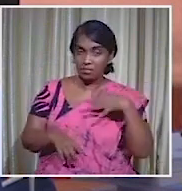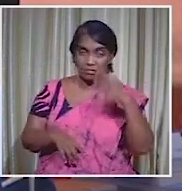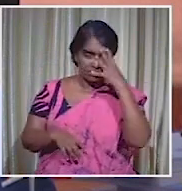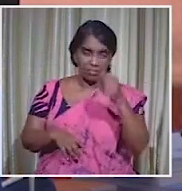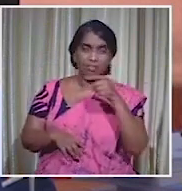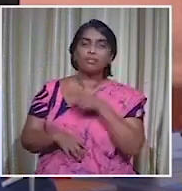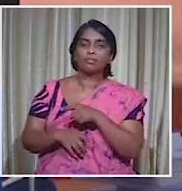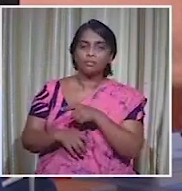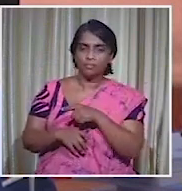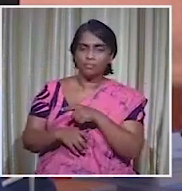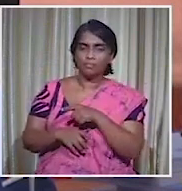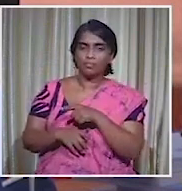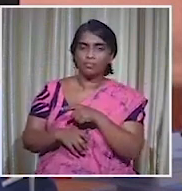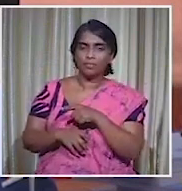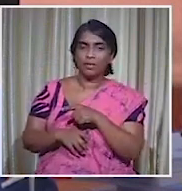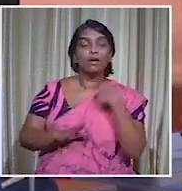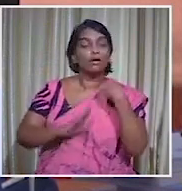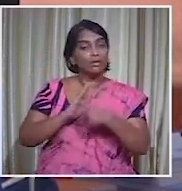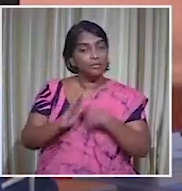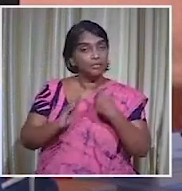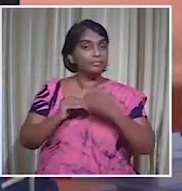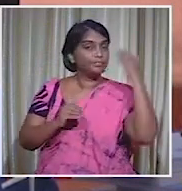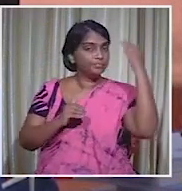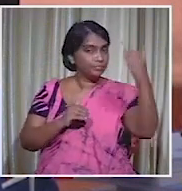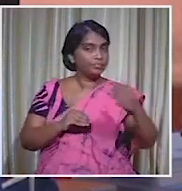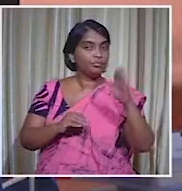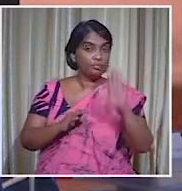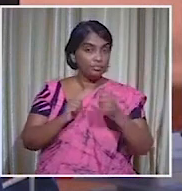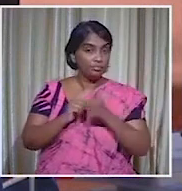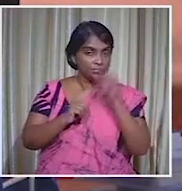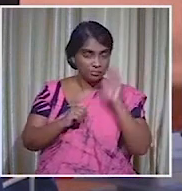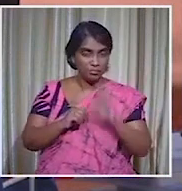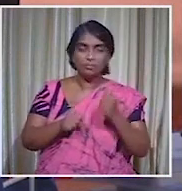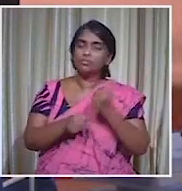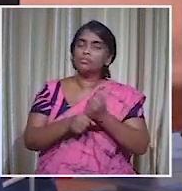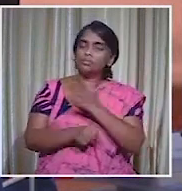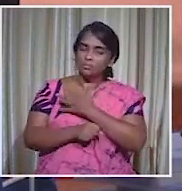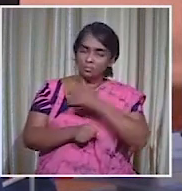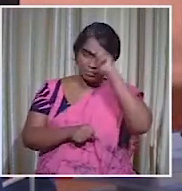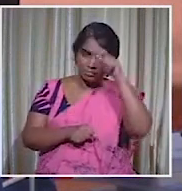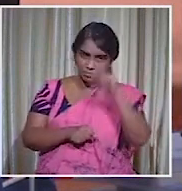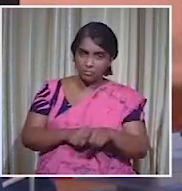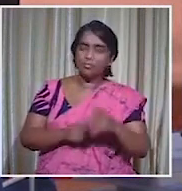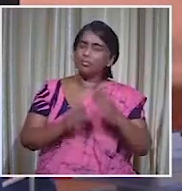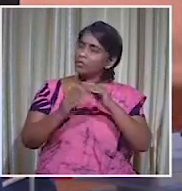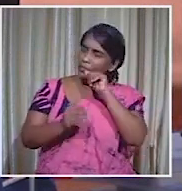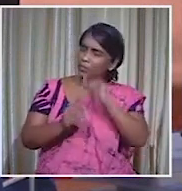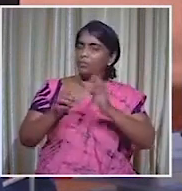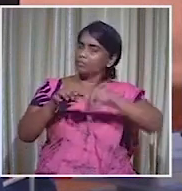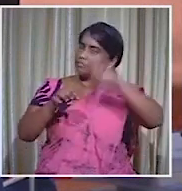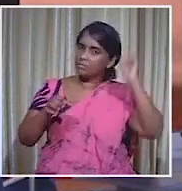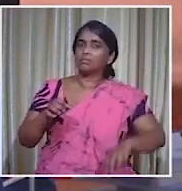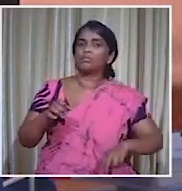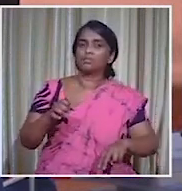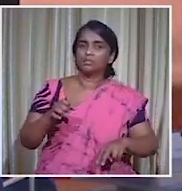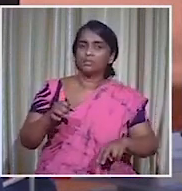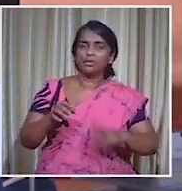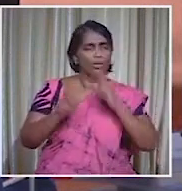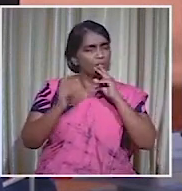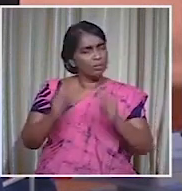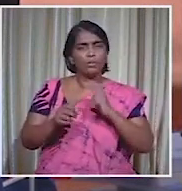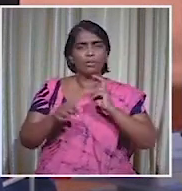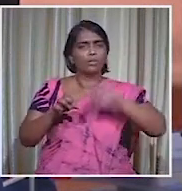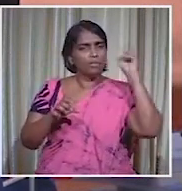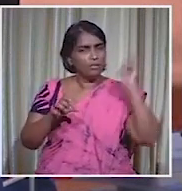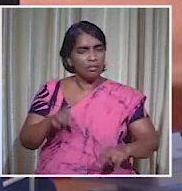තියාගන්න මේ රටේ ඉදිරි අනාගතයක් යනවා නම් ගෝඨාභය රාජපක්ෂ මහත්තයා වහාම ඉල්ලා අස් වෙන්න ඕනේ වහාම ඉල්ලා